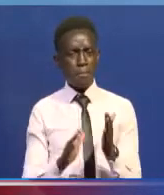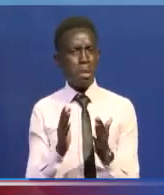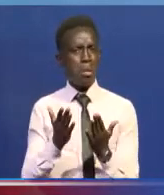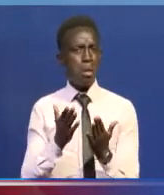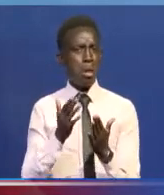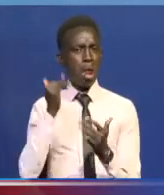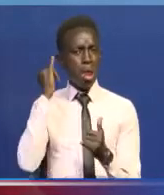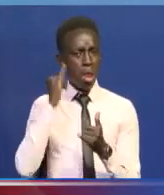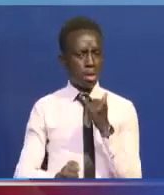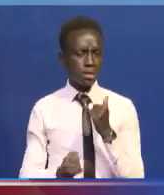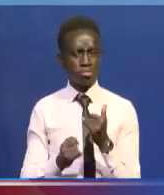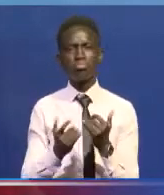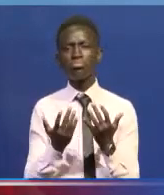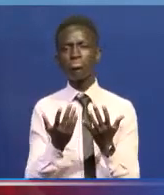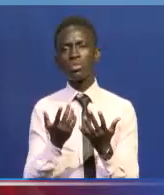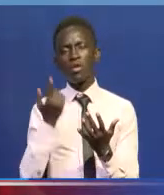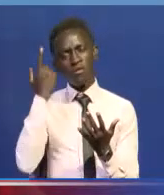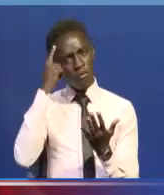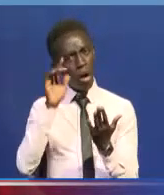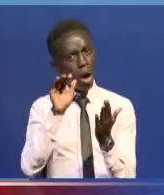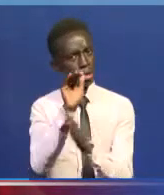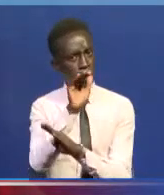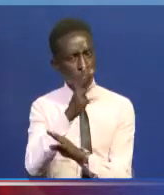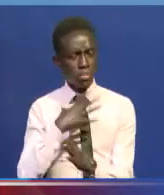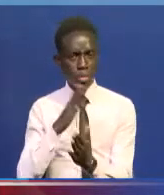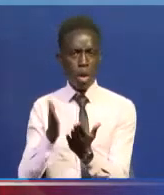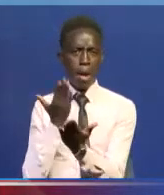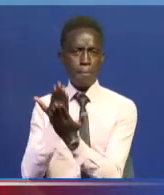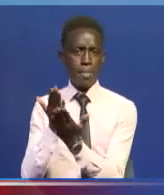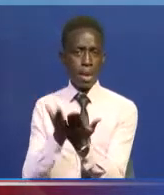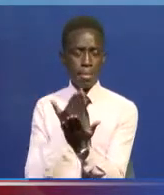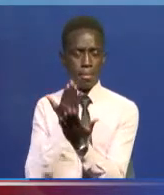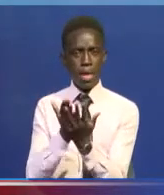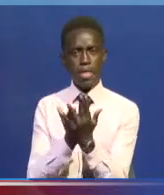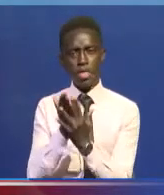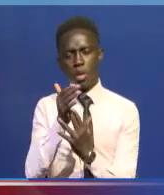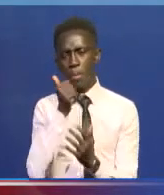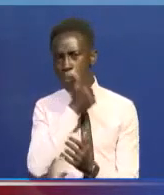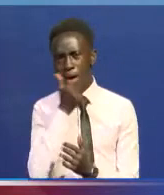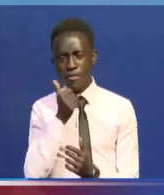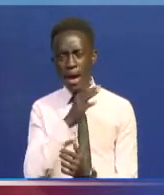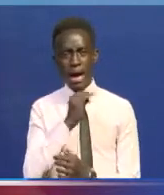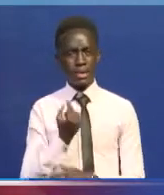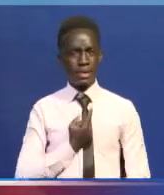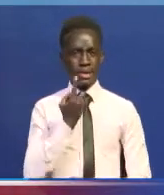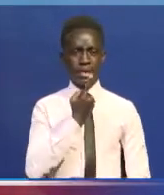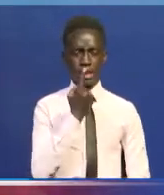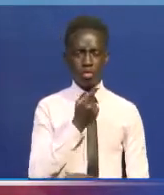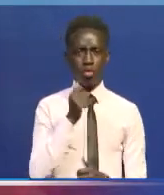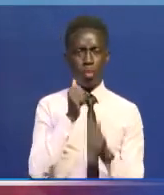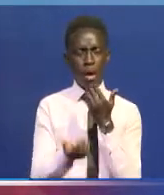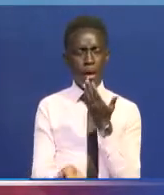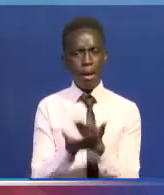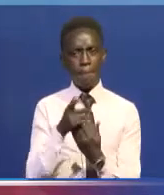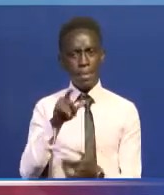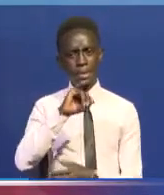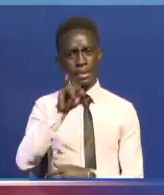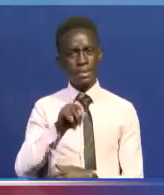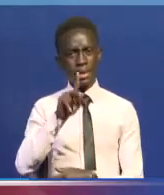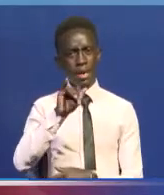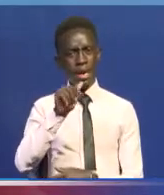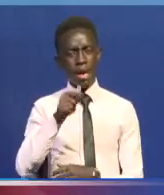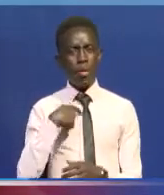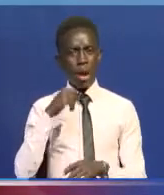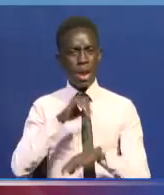kituo hicho kupitia ushirikiano wa sekta za umma na kibinafsi, na kitawezesha uwanja wa JKIA kupokea zaidi ya